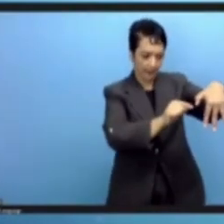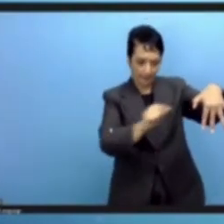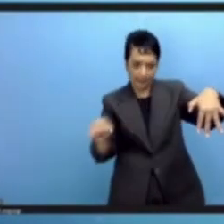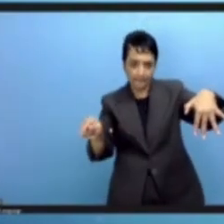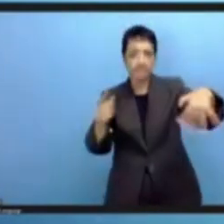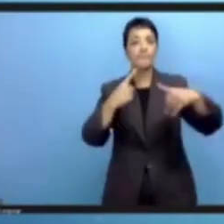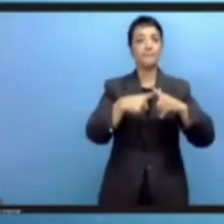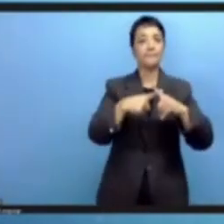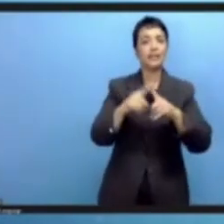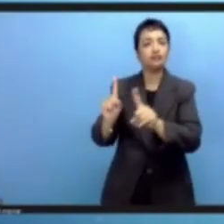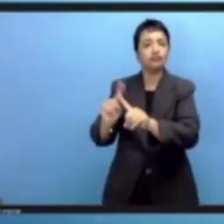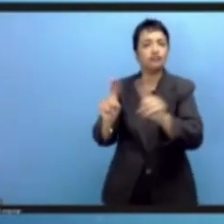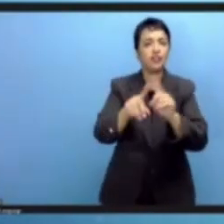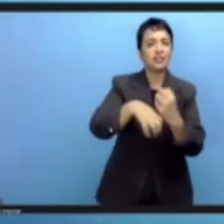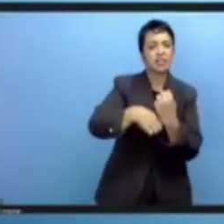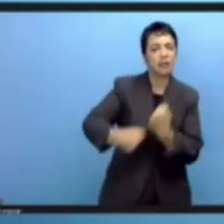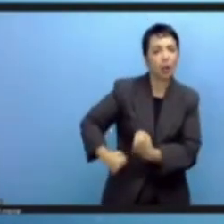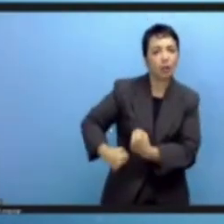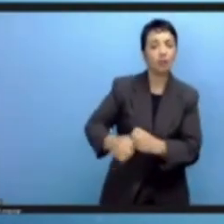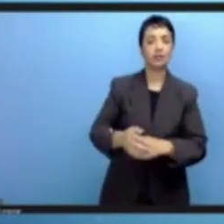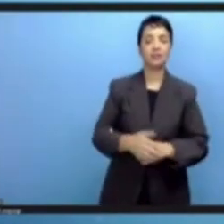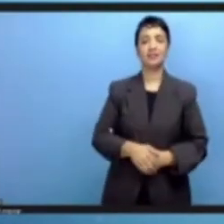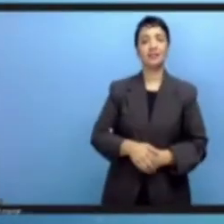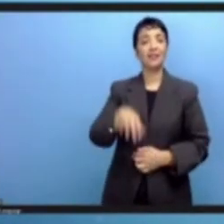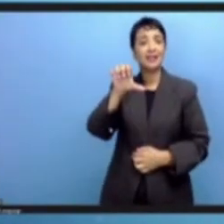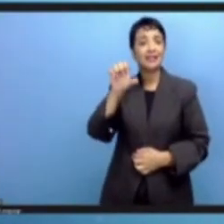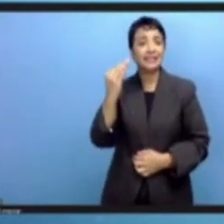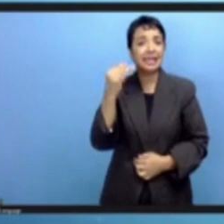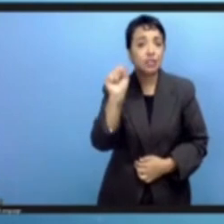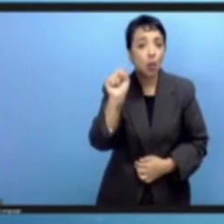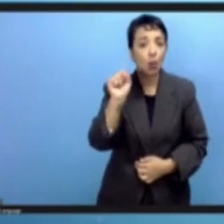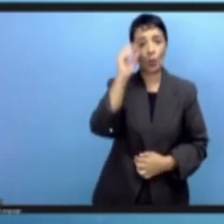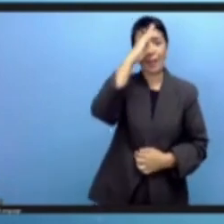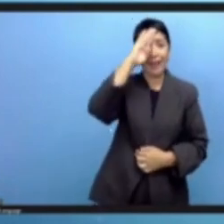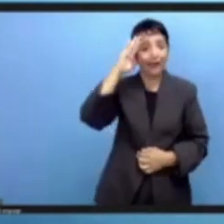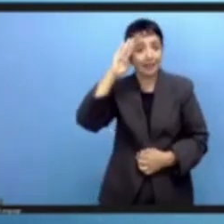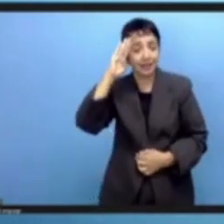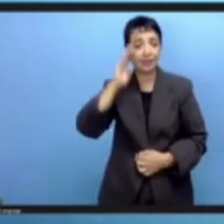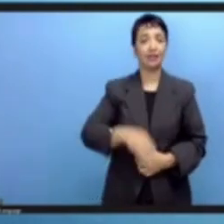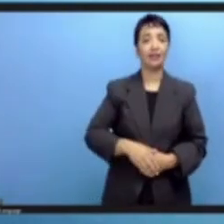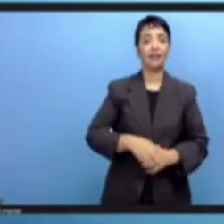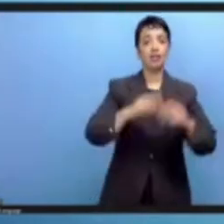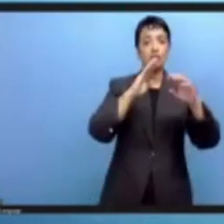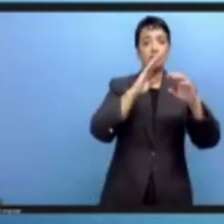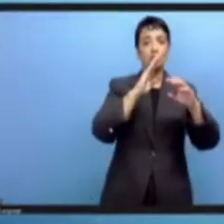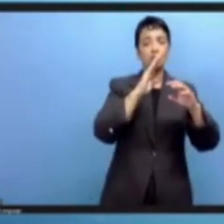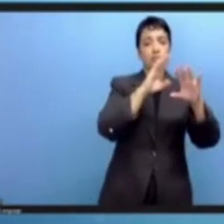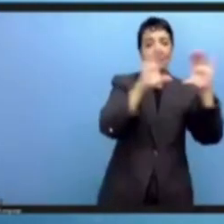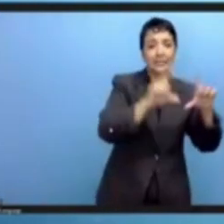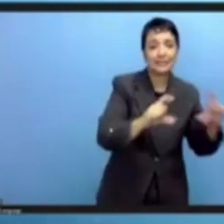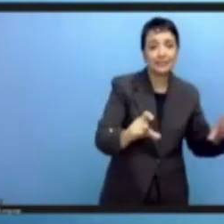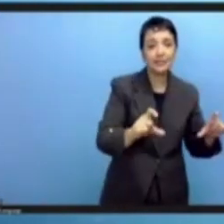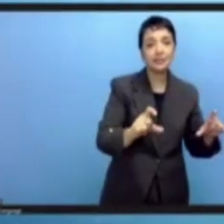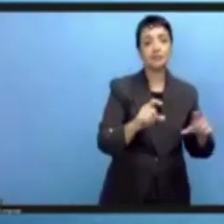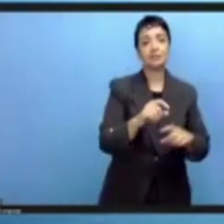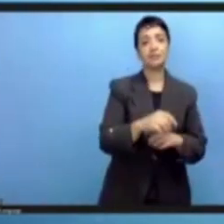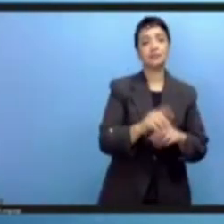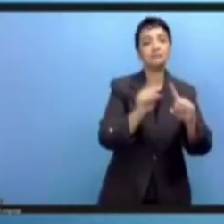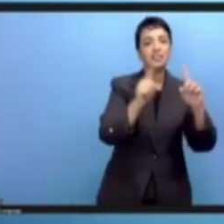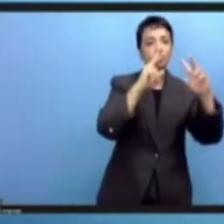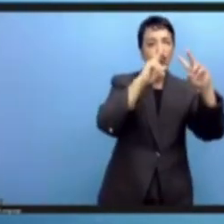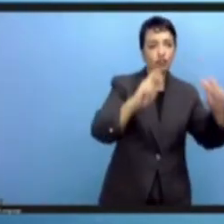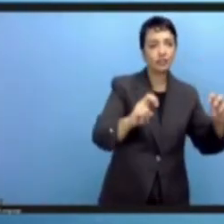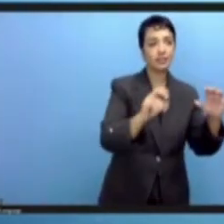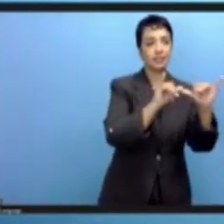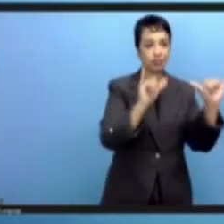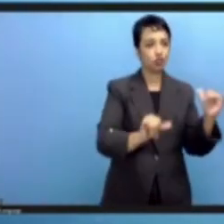plusieurs parties prenantes, qu'il s'agisse de la société civile, des universitaires, des représentants du secteur privé, encore des institutions de